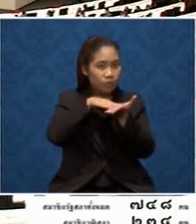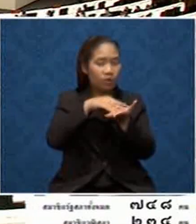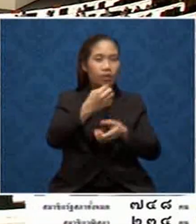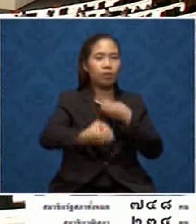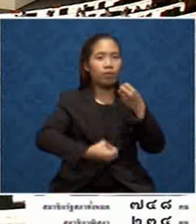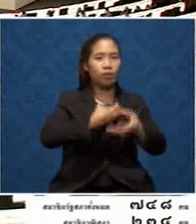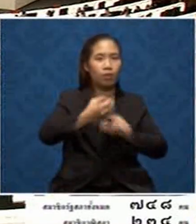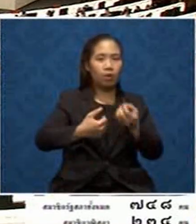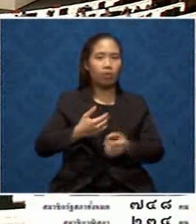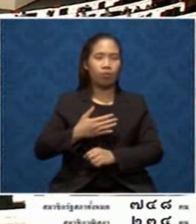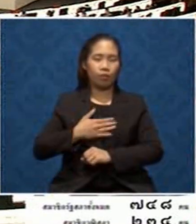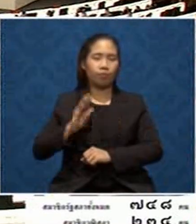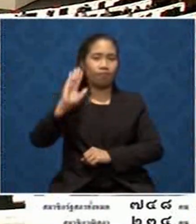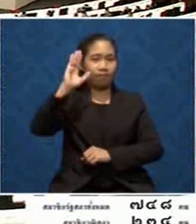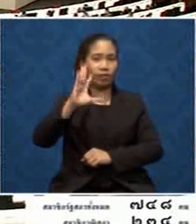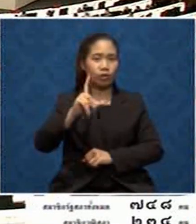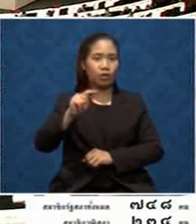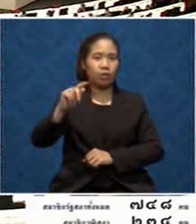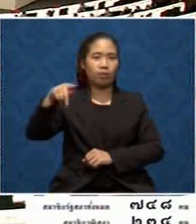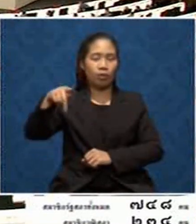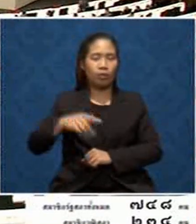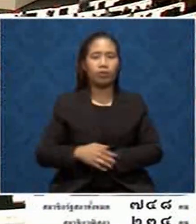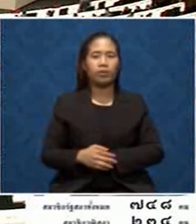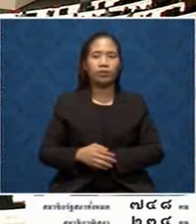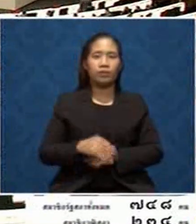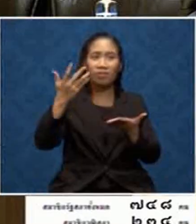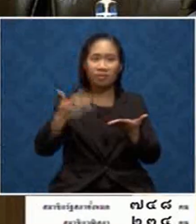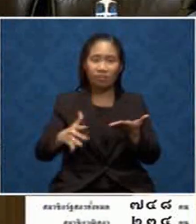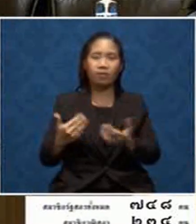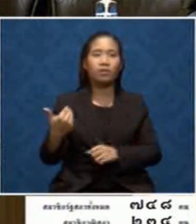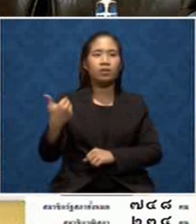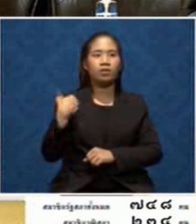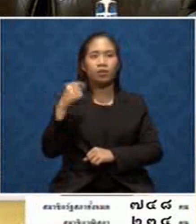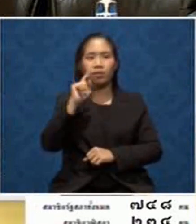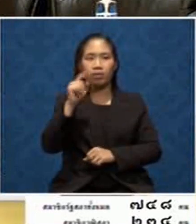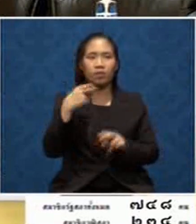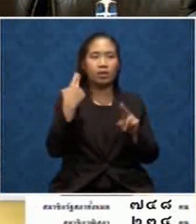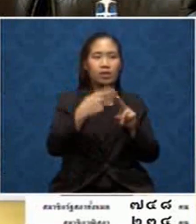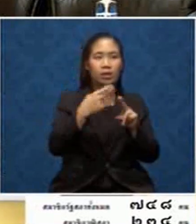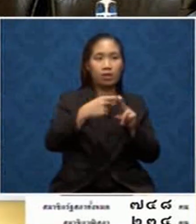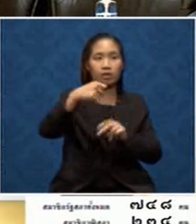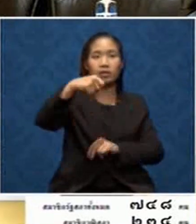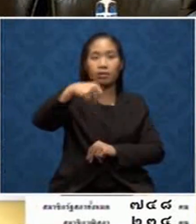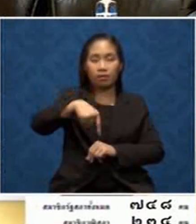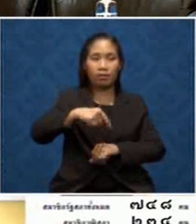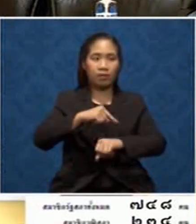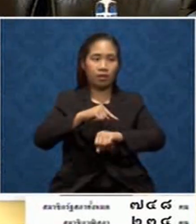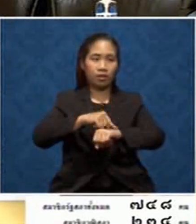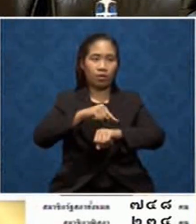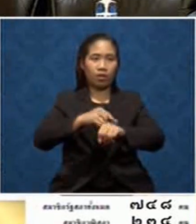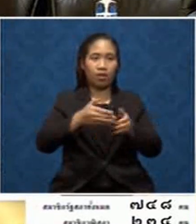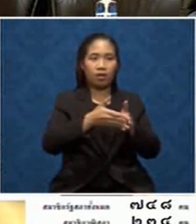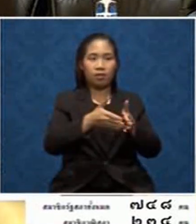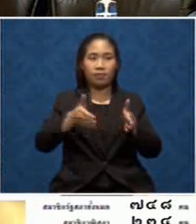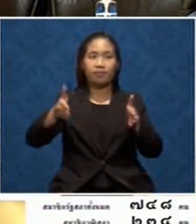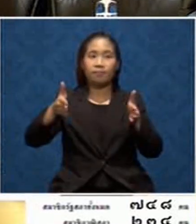อย่างชี้แจงกรณีที่บอกบอกว่าถ้าพรรคเพื่อไทยและพรรคก้าวไกลอันนี้เขาพูดเลยบอกว่าถ้าไม่สามารถ